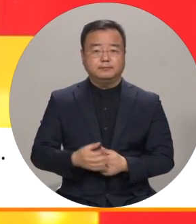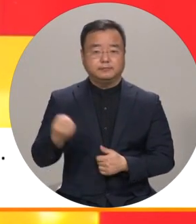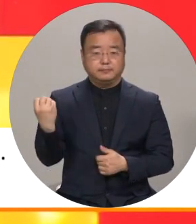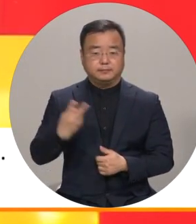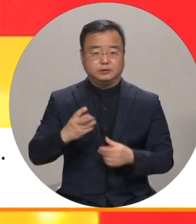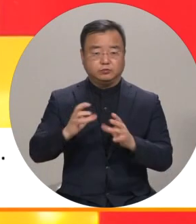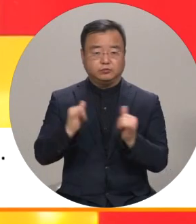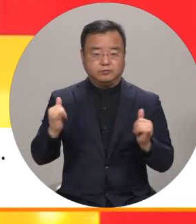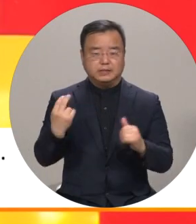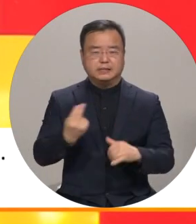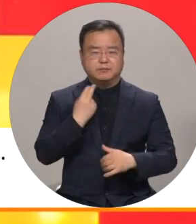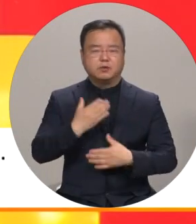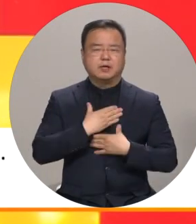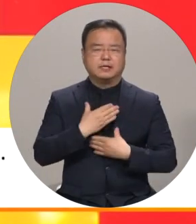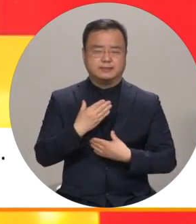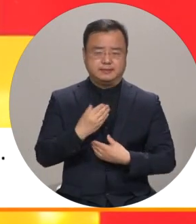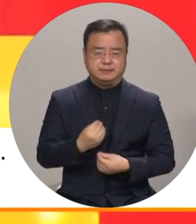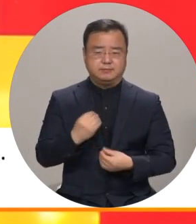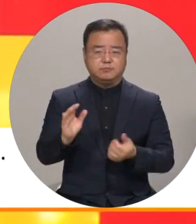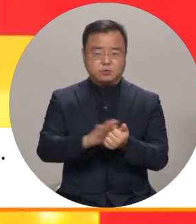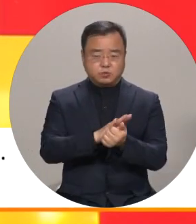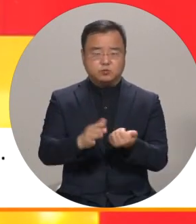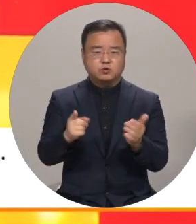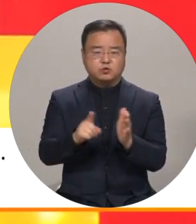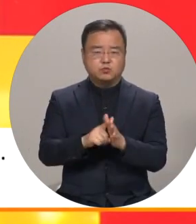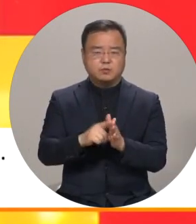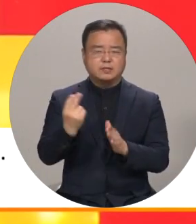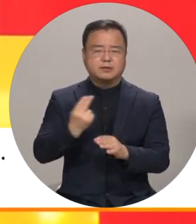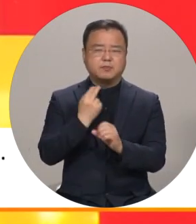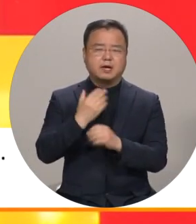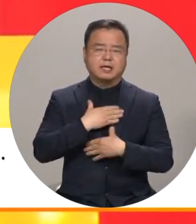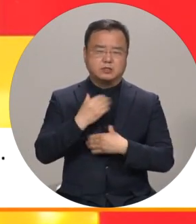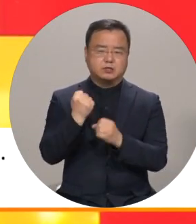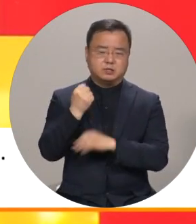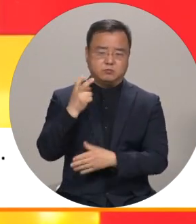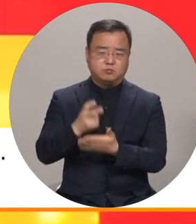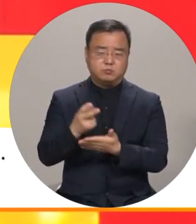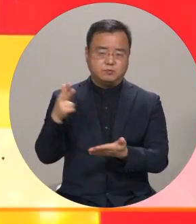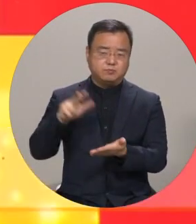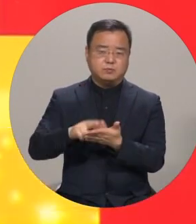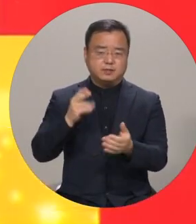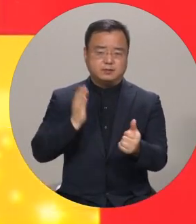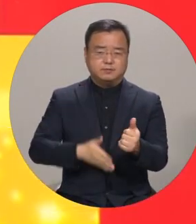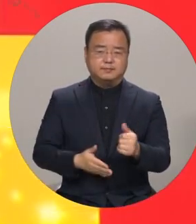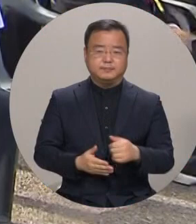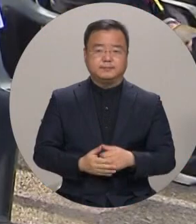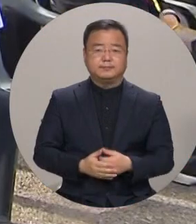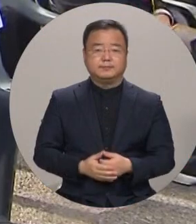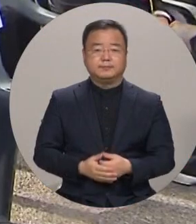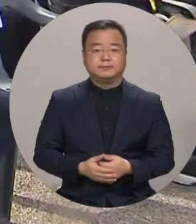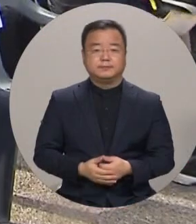그리고 국민의 생명과 안전을 위해 생명안전기본법을 제정하십시오.